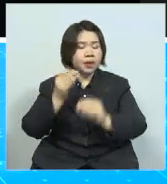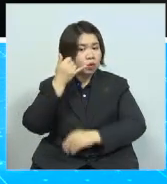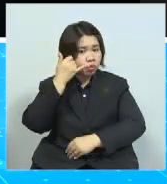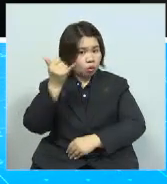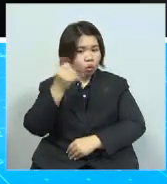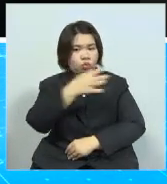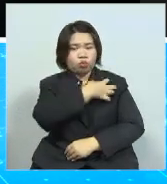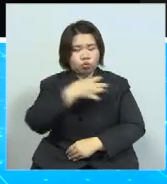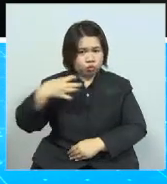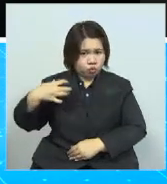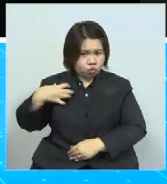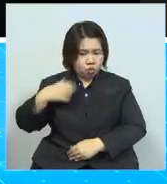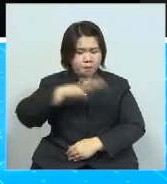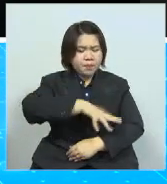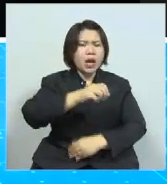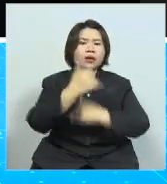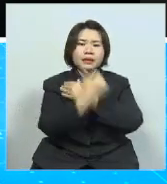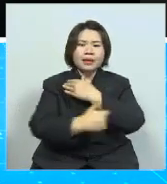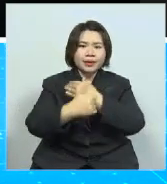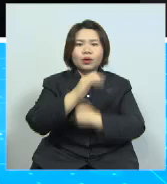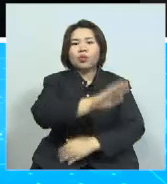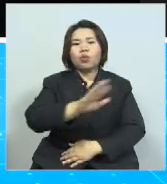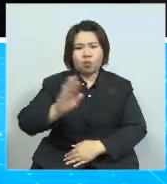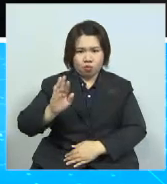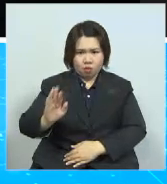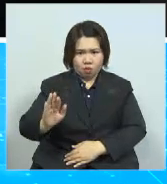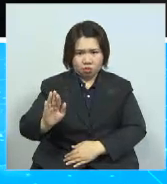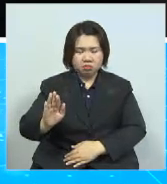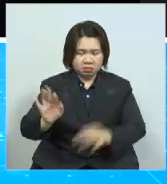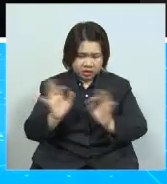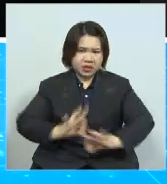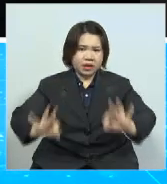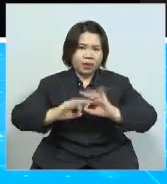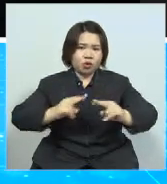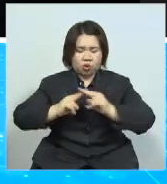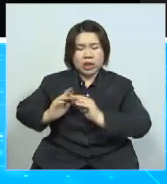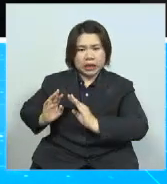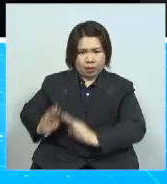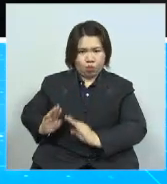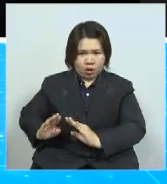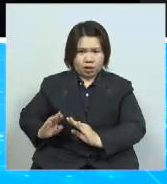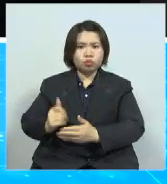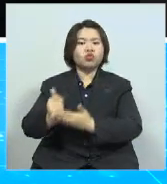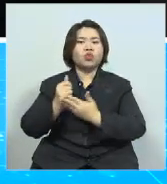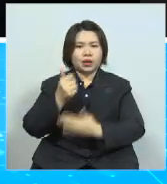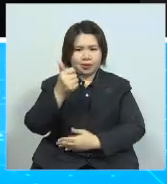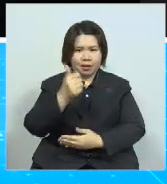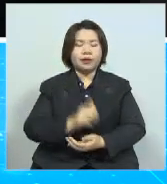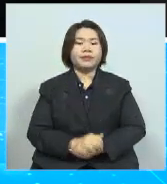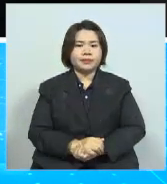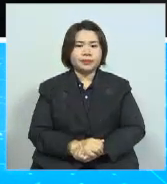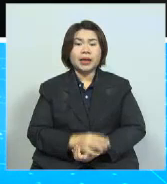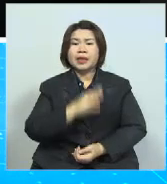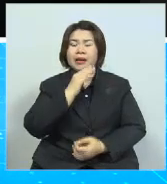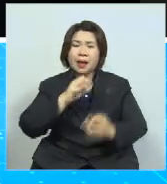สถานทูตสายกงสุลในเมืองต่างๆที่ท่านจะไปแล้วอันนี้ก็จะเป็นประโยชน์อย่างมากในกรณีที่เกิด